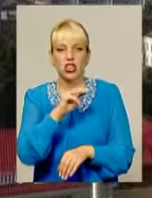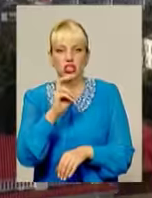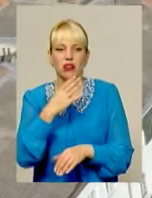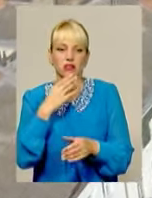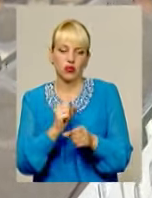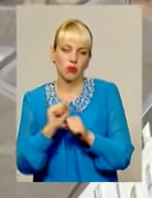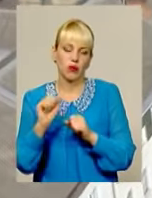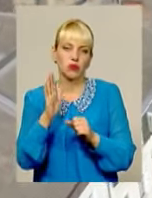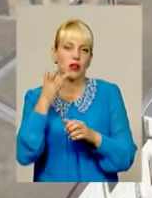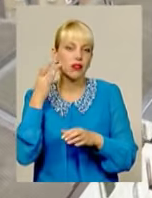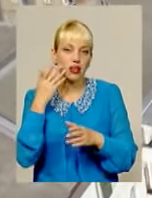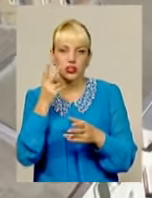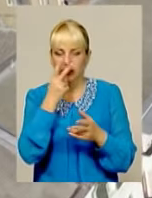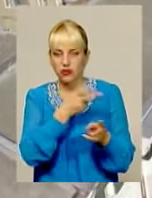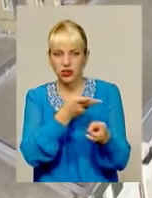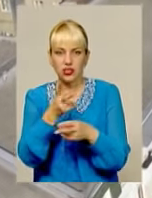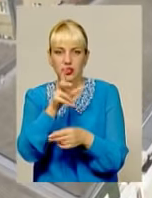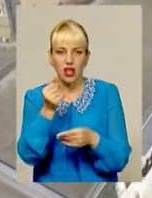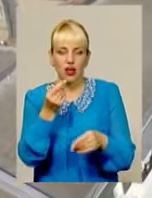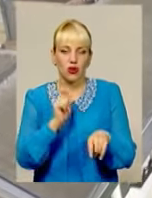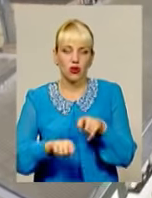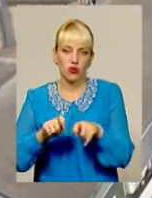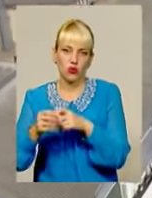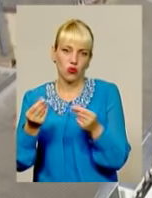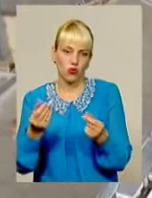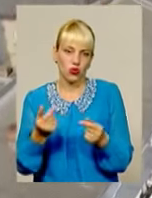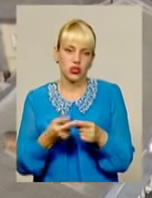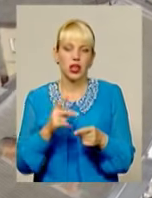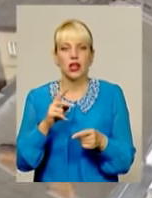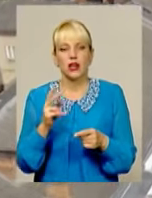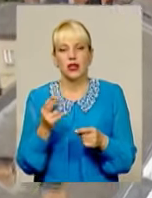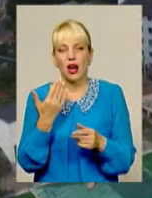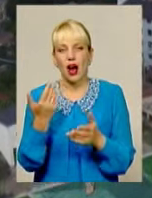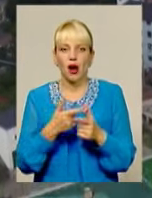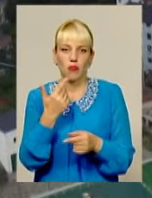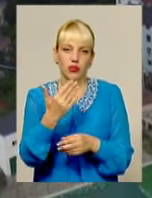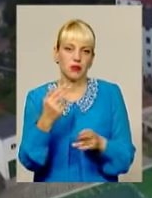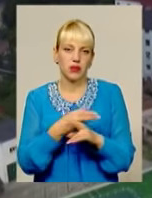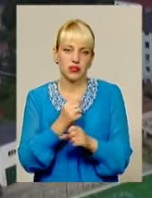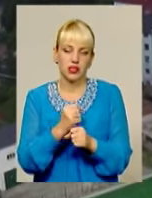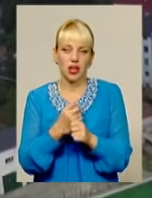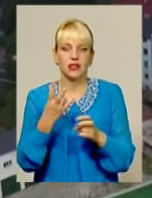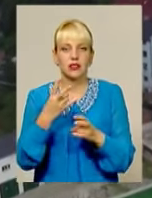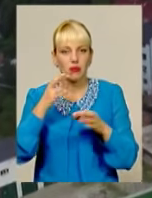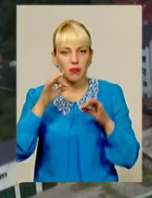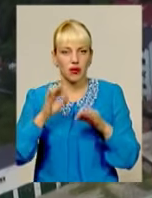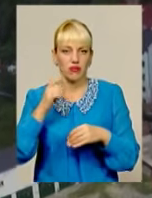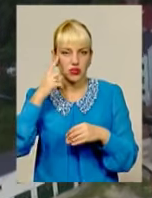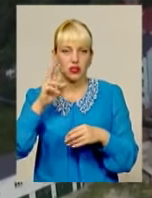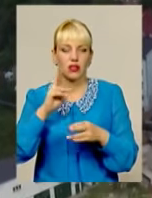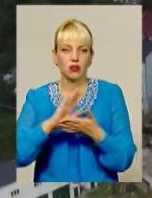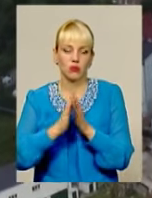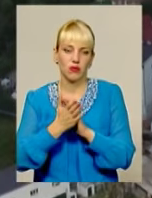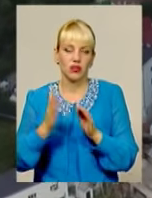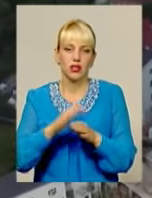контролювати кошти і впливати на роботу чи бездіяльність житлово-експлуатаційних контор. Головне – це вміти домовлятися, у першу